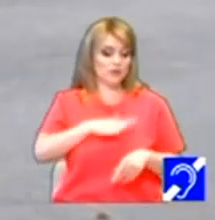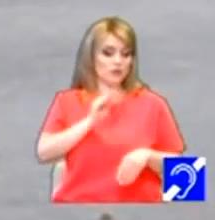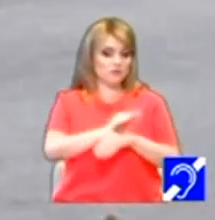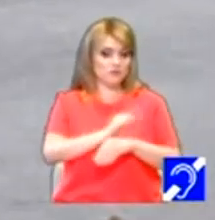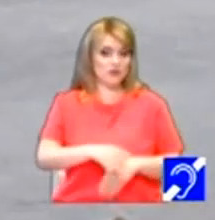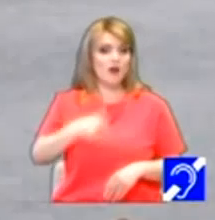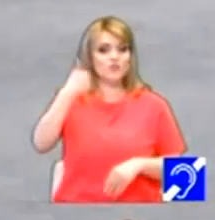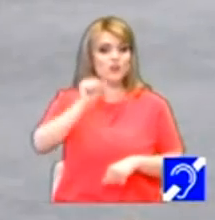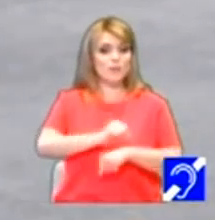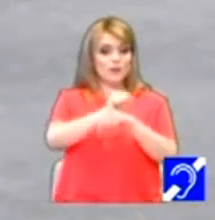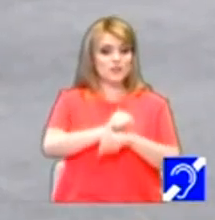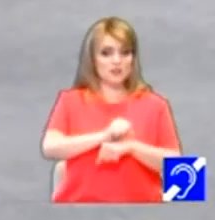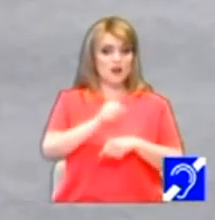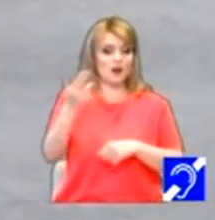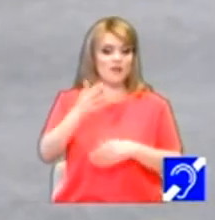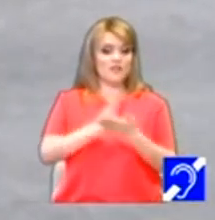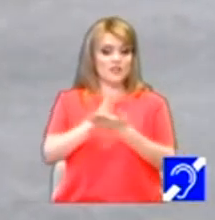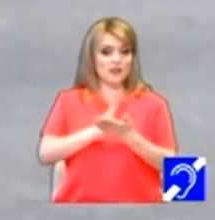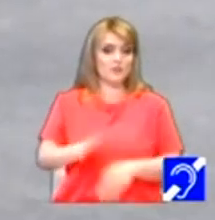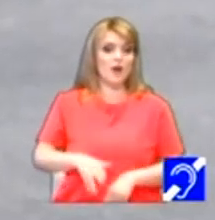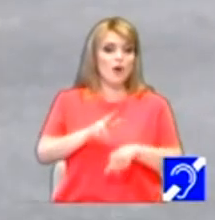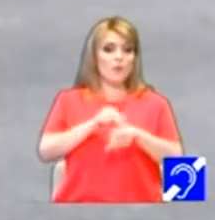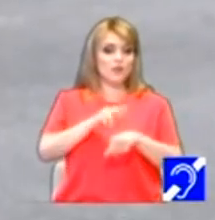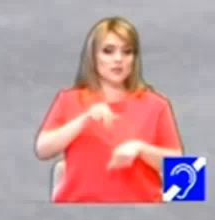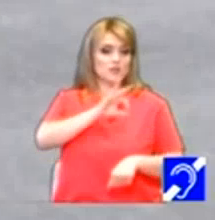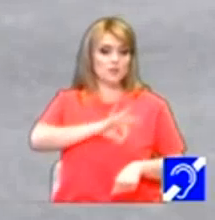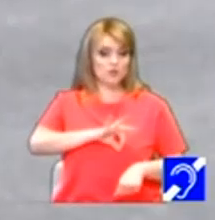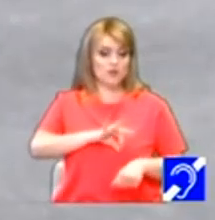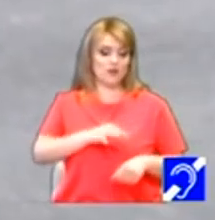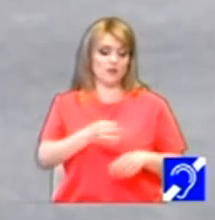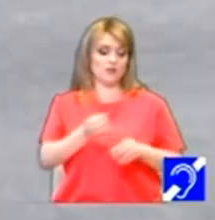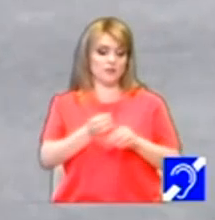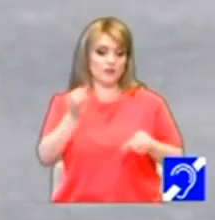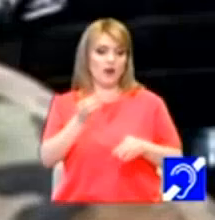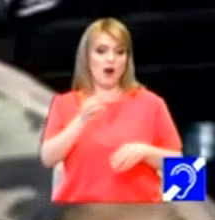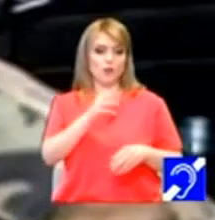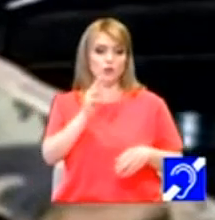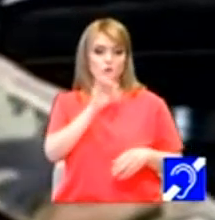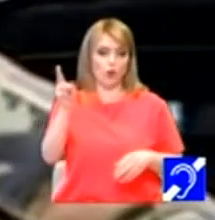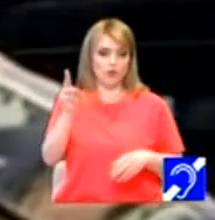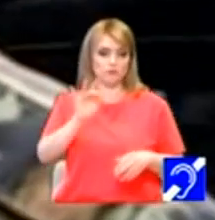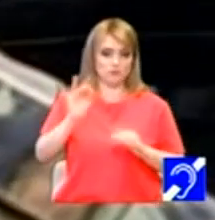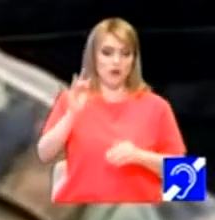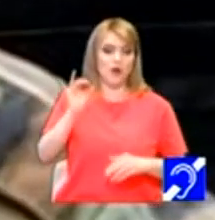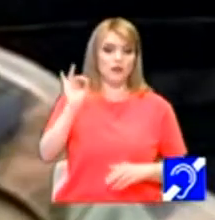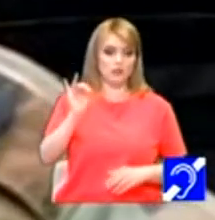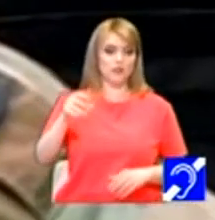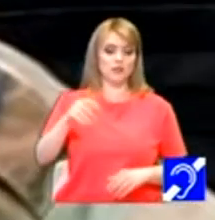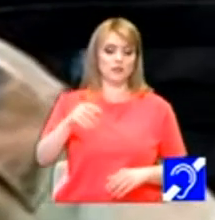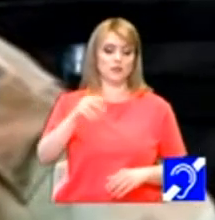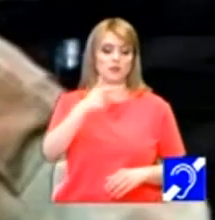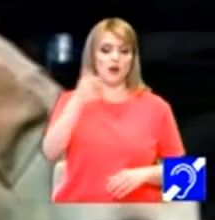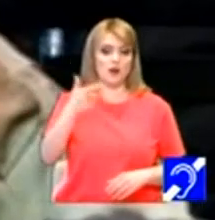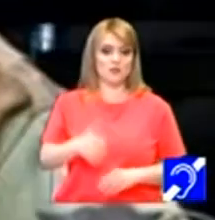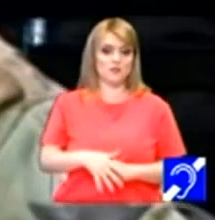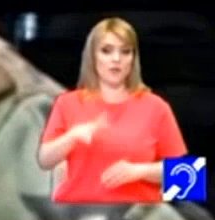La protestul de ieri al veteranilor, polițiștii au folosit dispozitive cu electroșoc și spray-uri lacrimogene împotriva manifestanților. Într-un clip video postat pe o